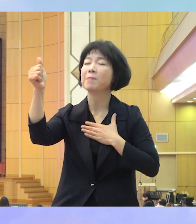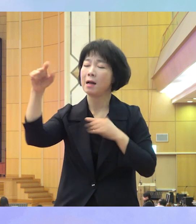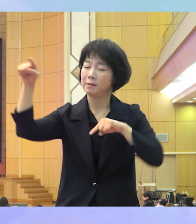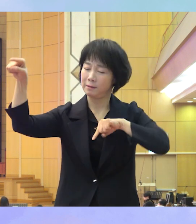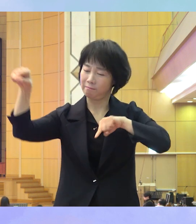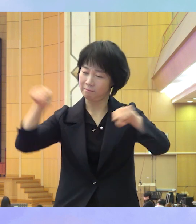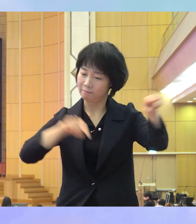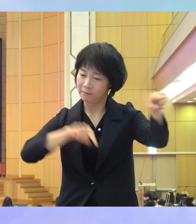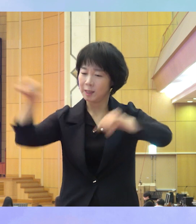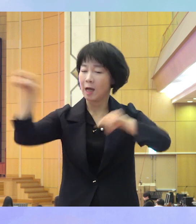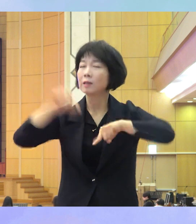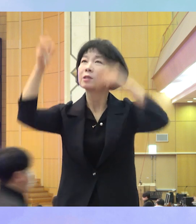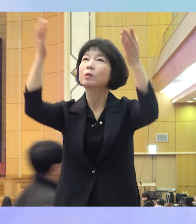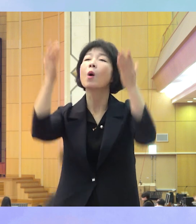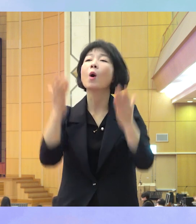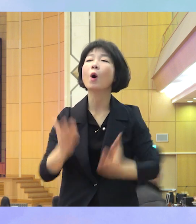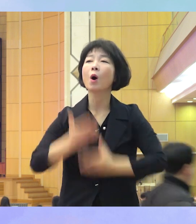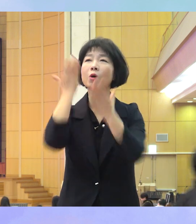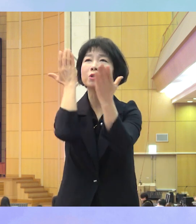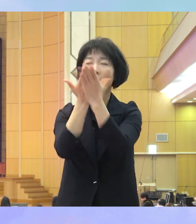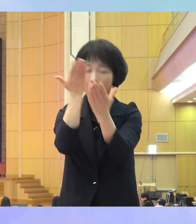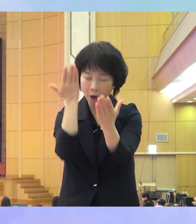주님만 날